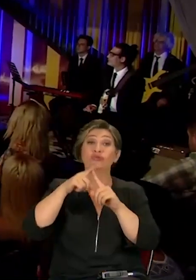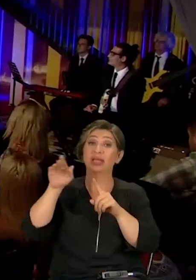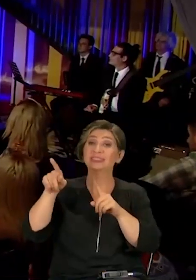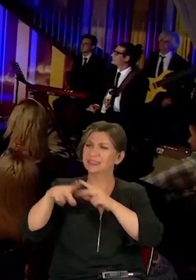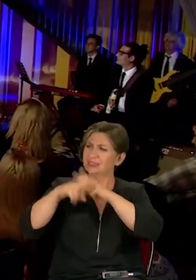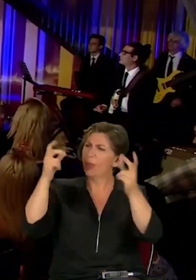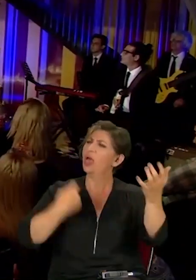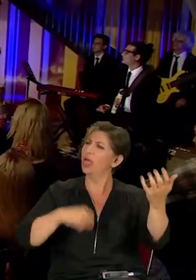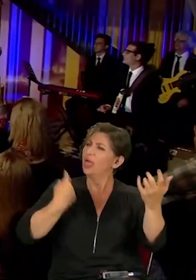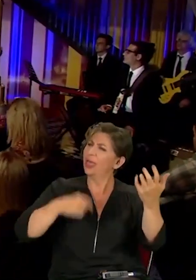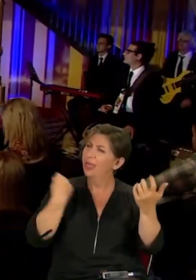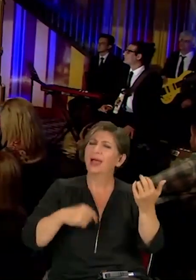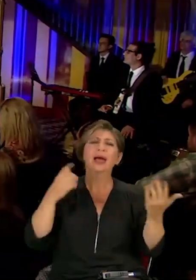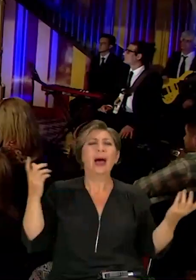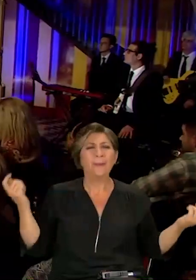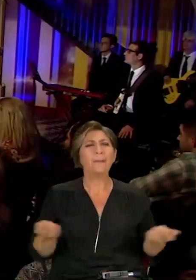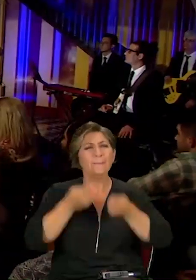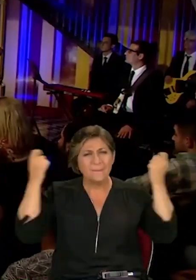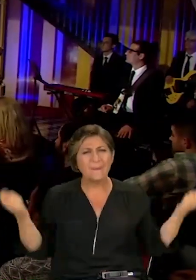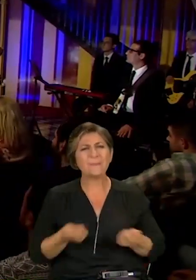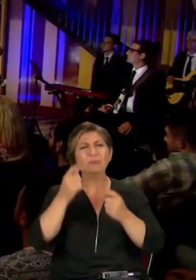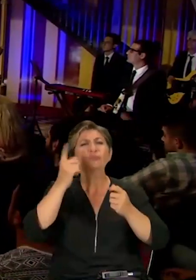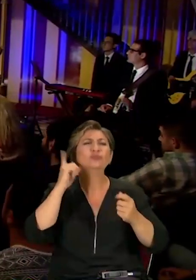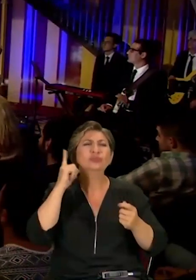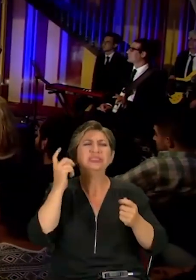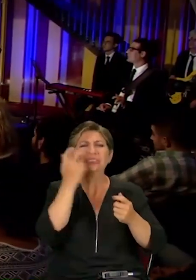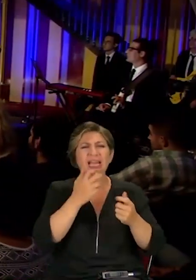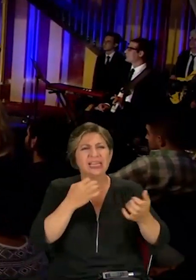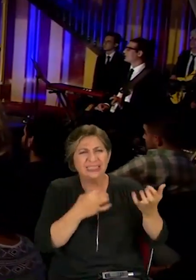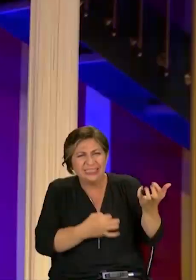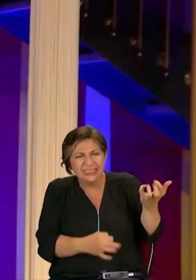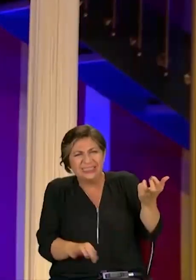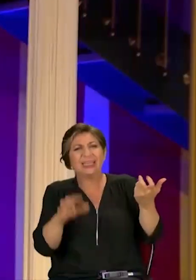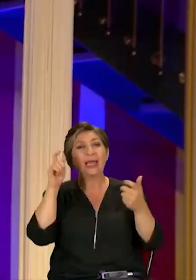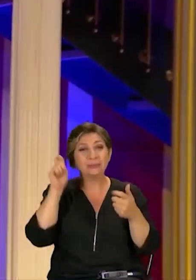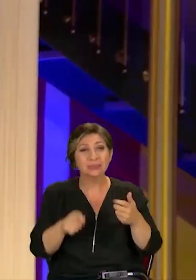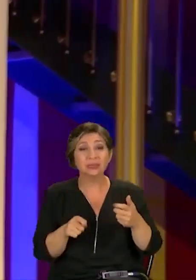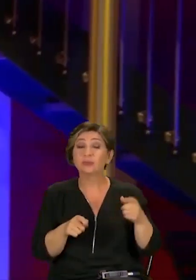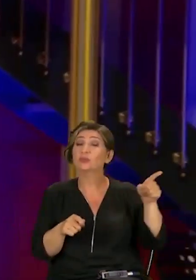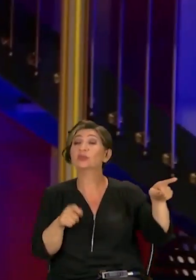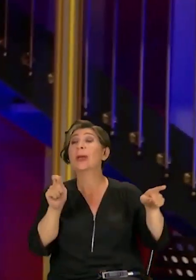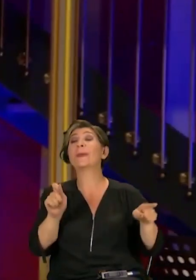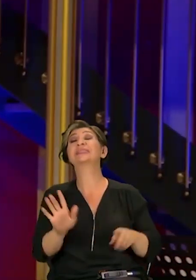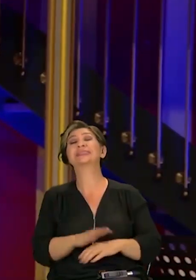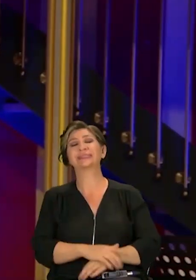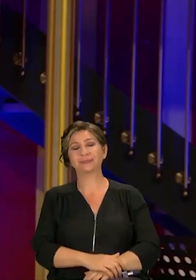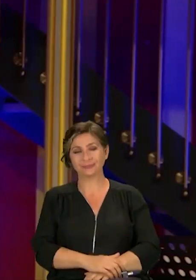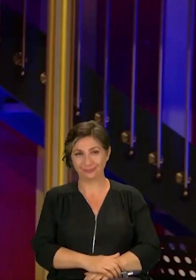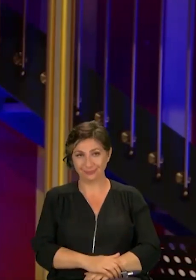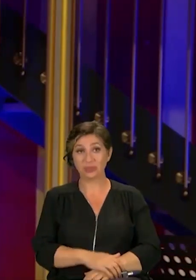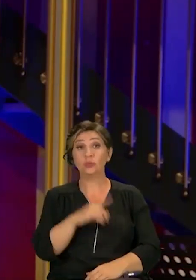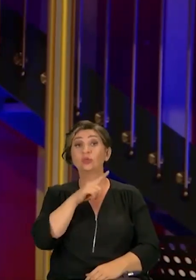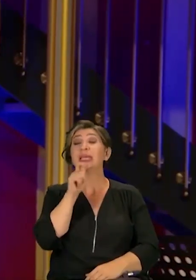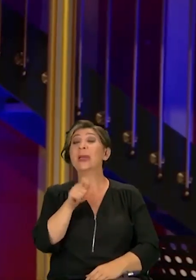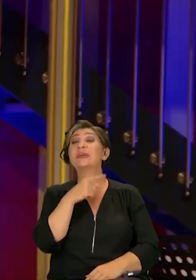Sabahlara kadar gitar çalsan, Jimmy Page'den daha iyi çalsan, meow yapsan şunu yapamazsın.